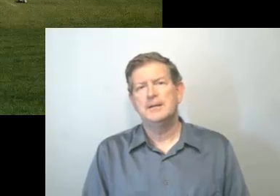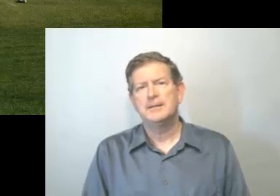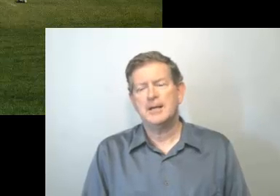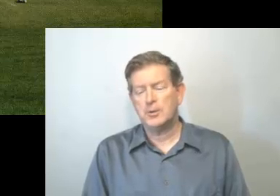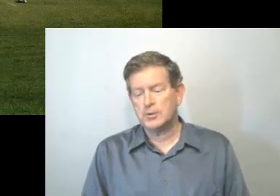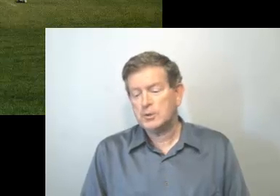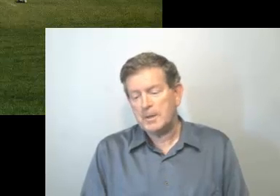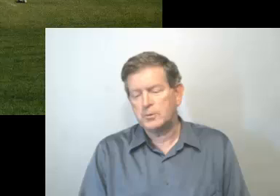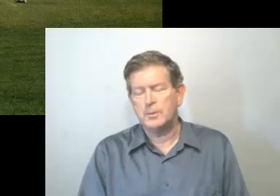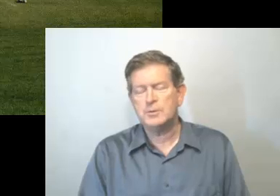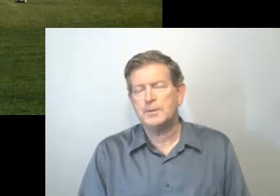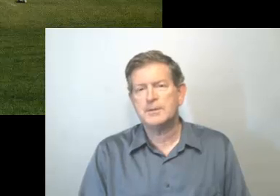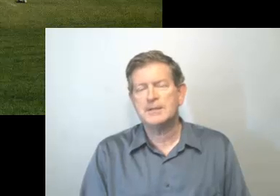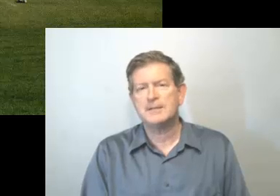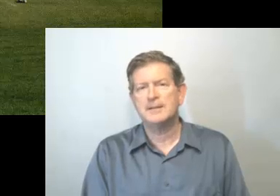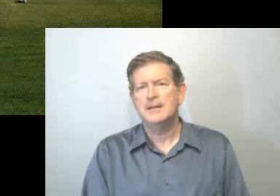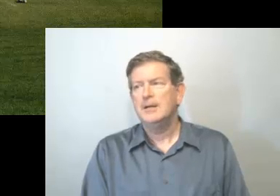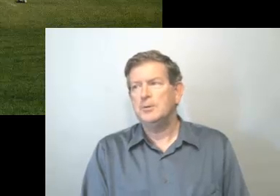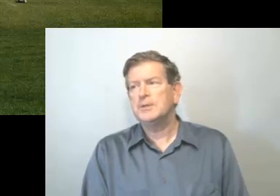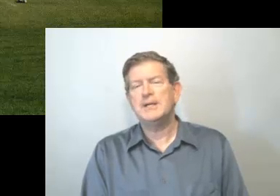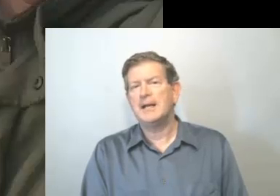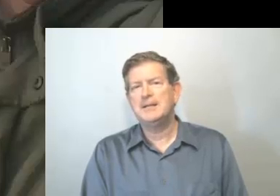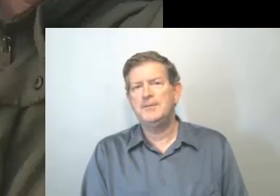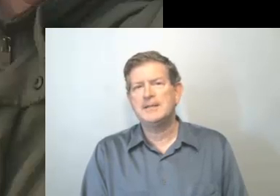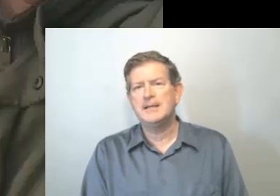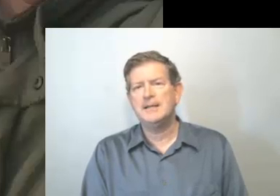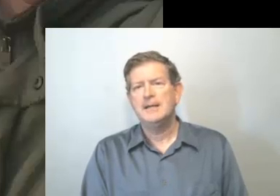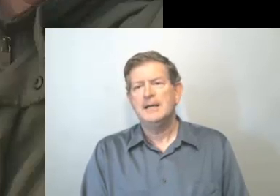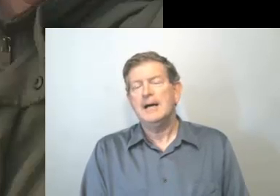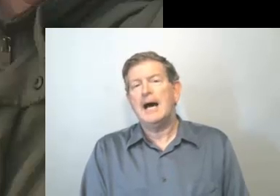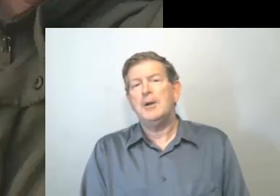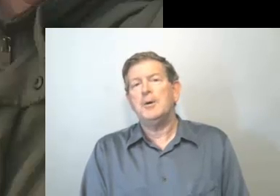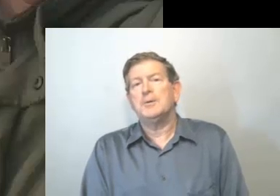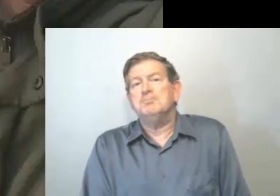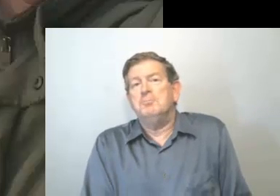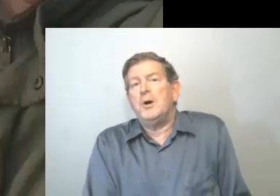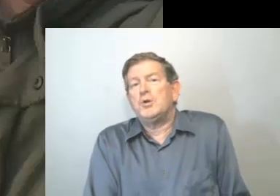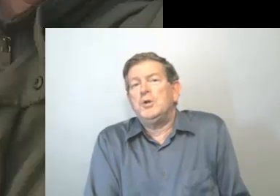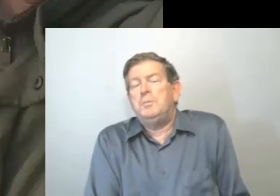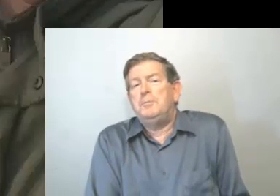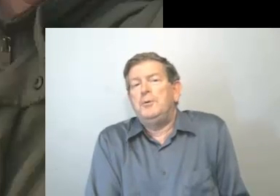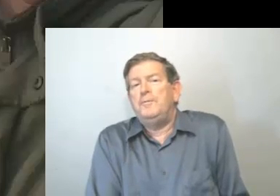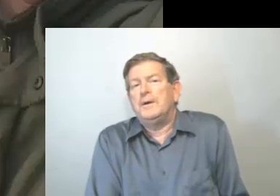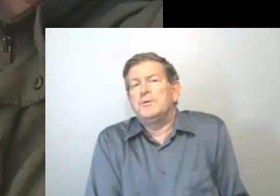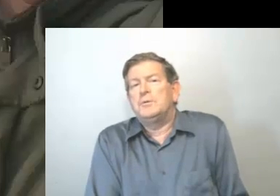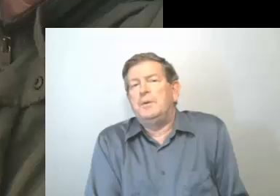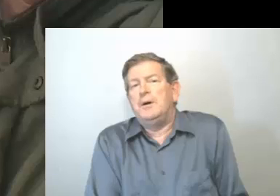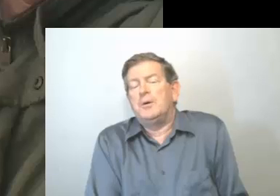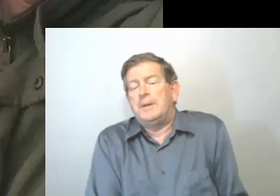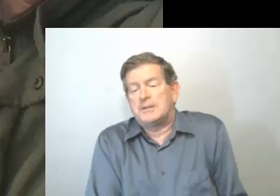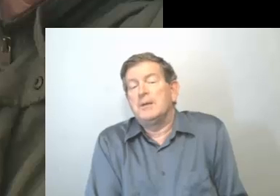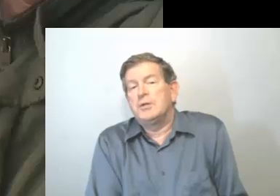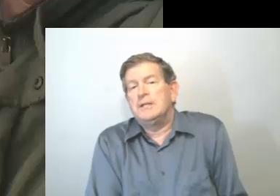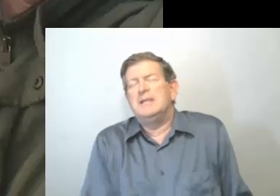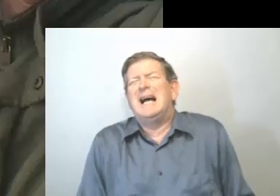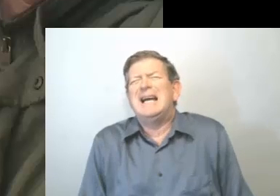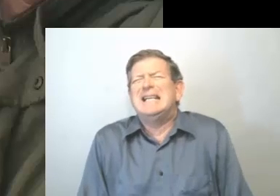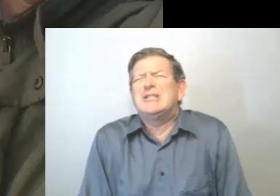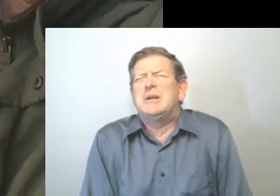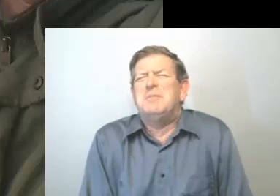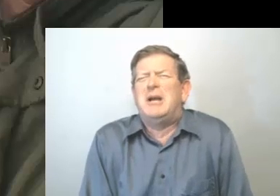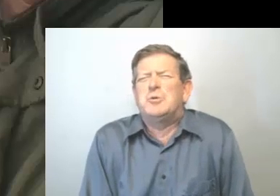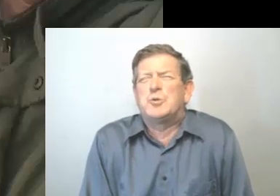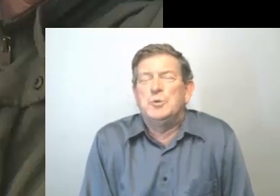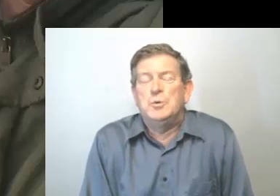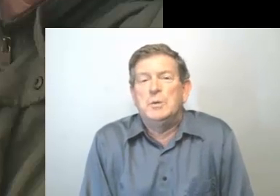D'accord. D'accord, j'espère que oui. Je pense que c'est une saine activité. Alors, moi, je ne peux plus faire du sport parce que, comme j'ai dit,